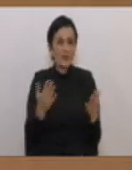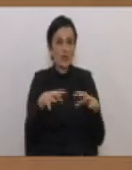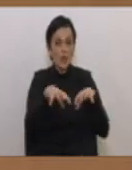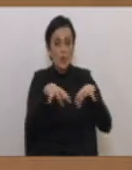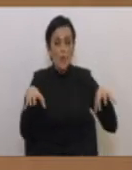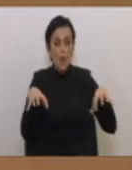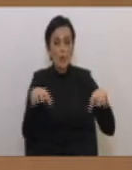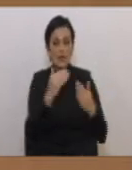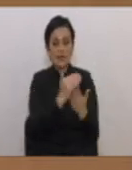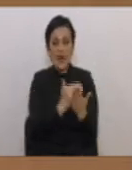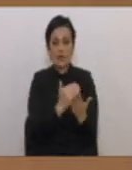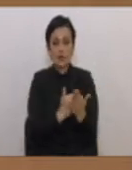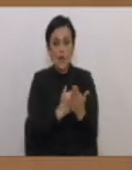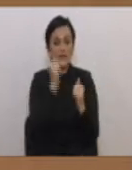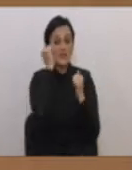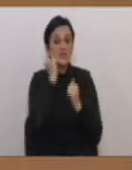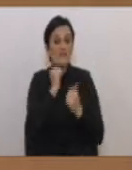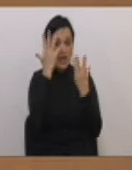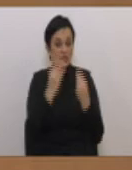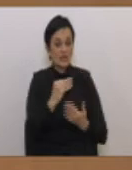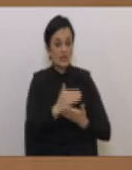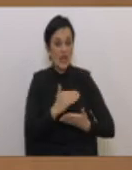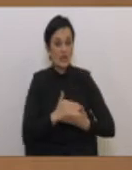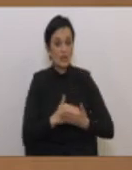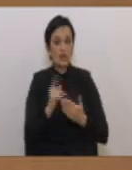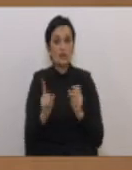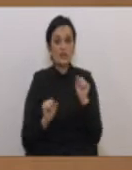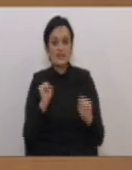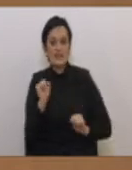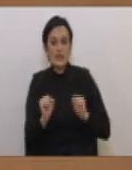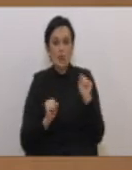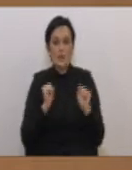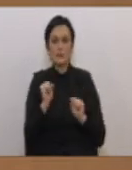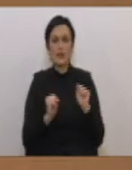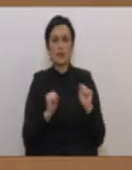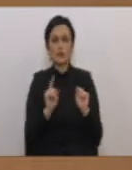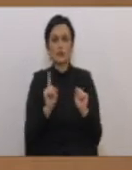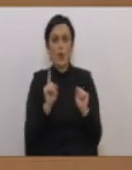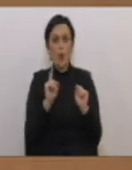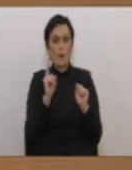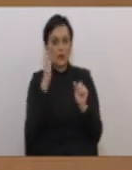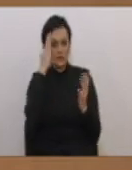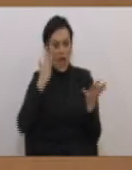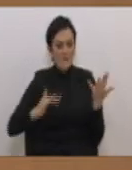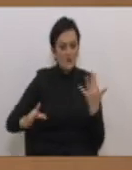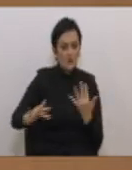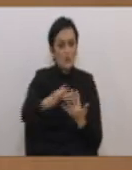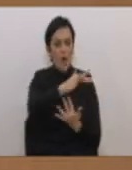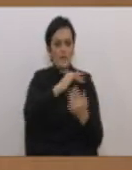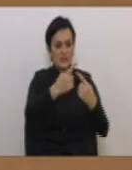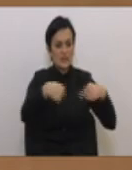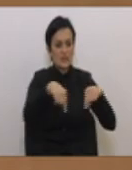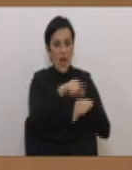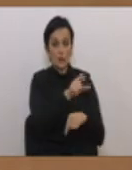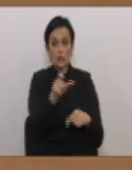პოლარიზაციის რეჟიმში, ძველ დღის ეს რიგში, რომელსაც ისინი ცდილობენ, რომ თავს მოახვიონ საზოგადოებას.